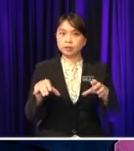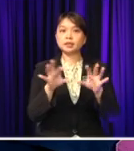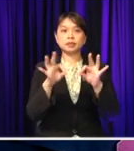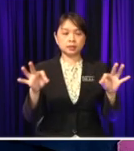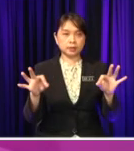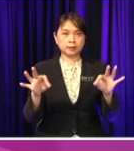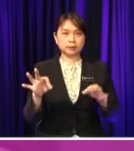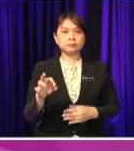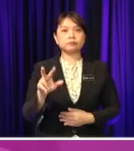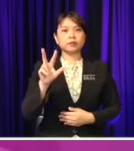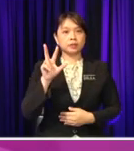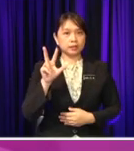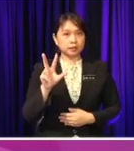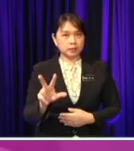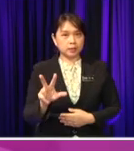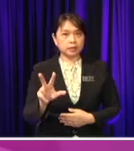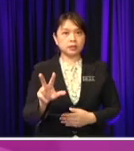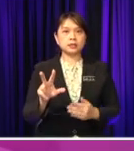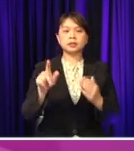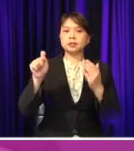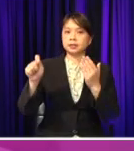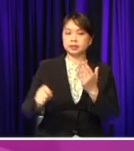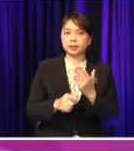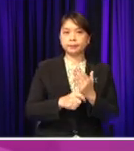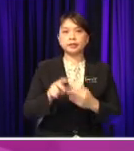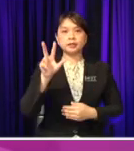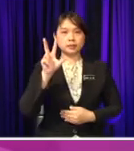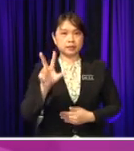3 + 3 =